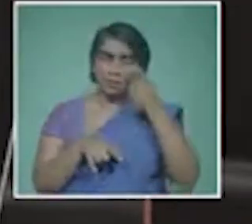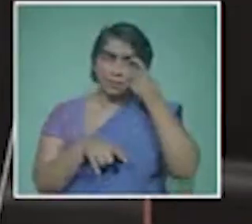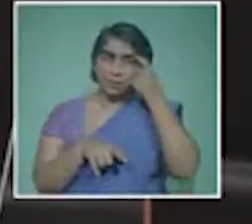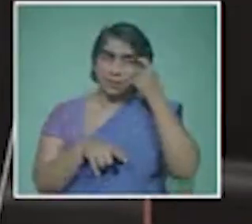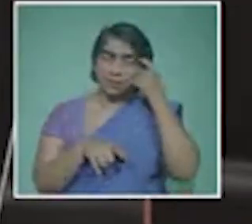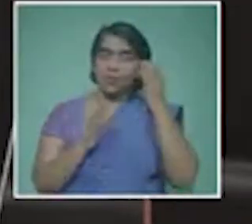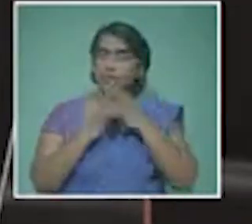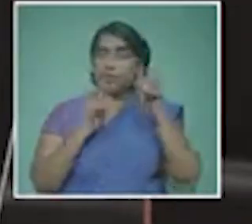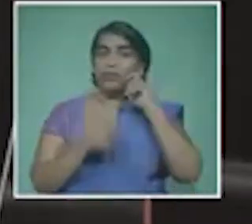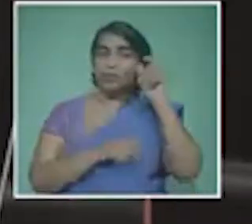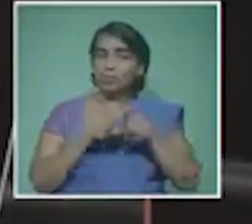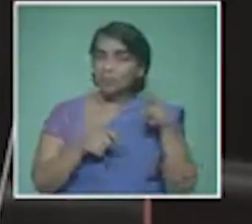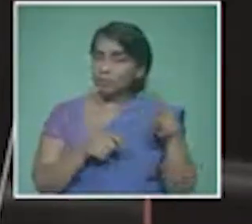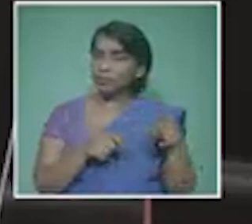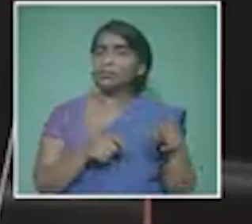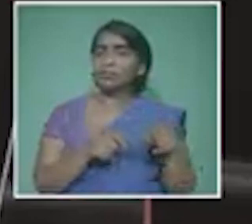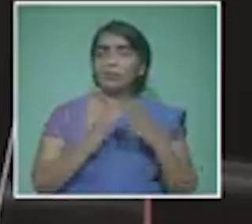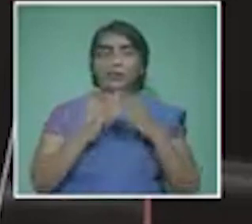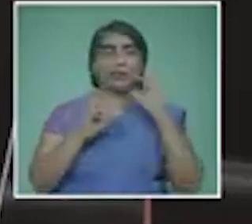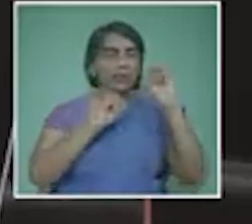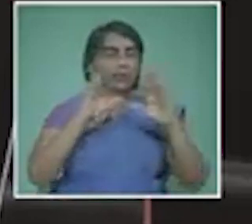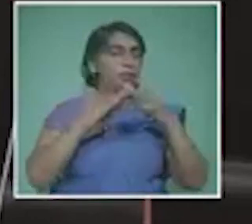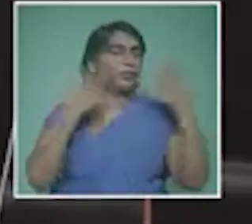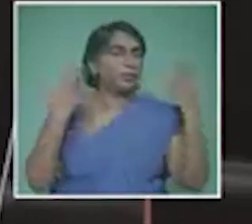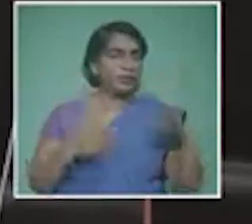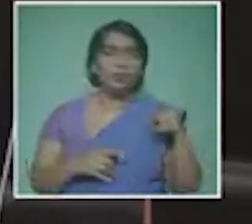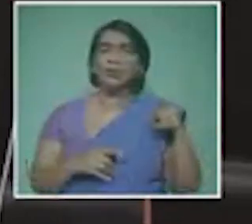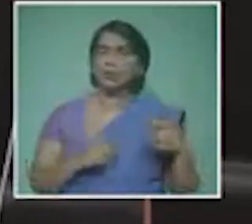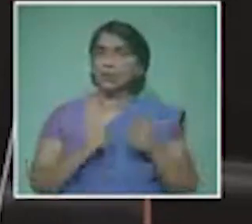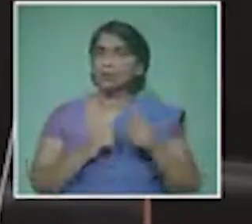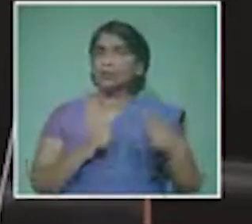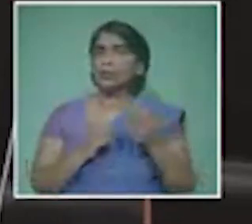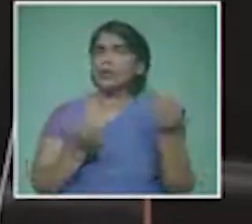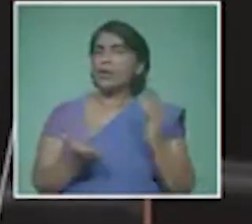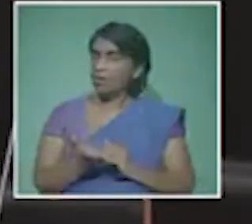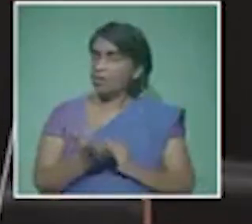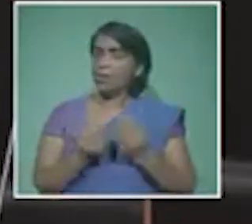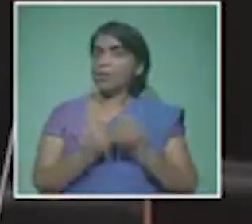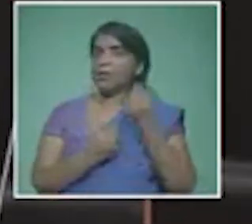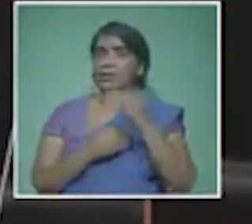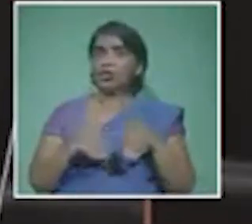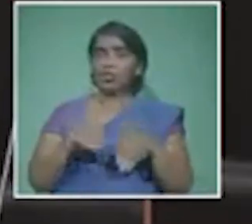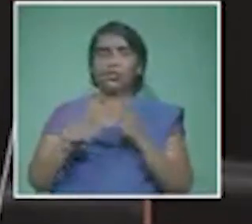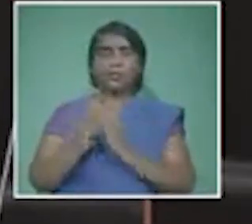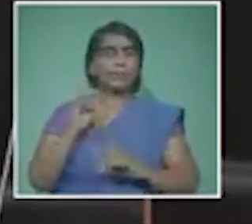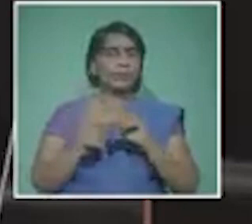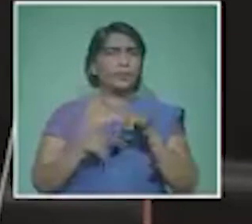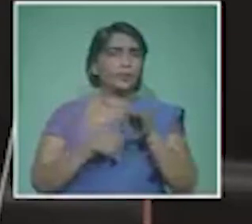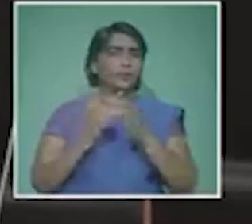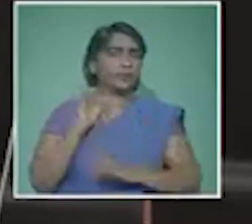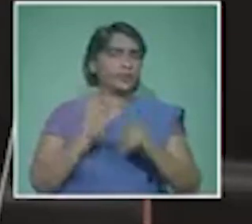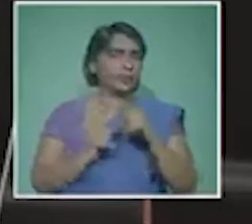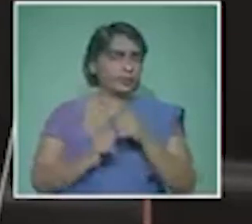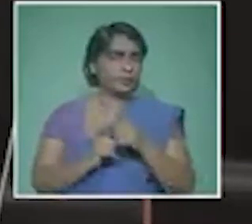பெய்தால் 295 பில்லியன் ரூபாய் தேவைப்படும். இந்த பணத்தை எவ்வாறு ஈட்டிக் கொள்வது? அரசாங்கத்துக்கு வருமானம் இல்லை. பணத்தை ஏற்றிட முடியுமா?